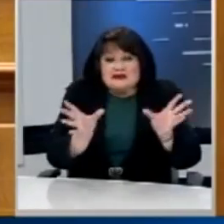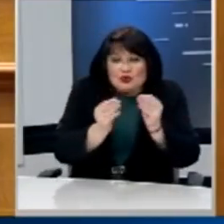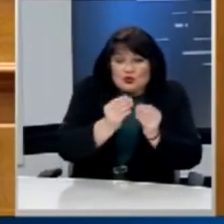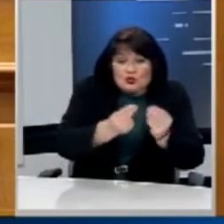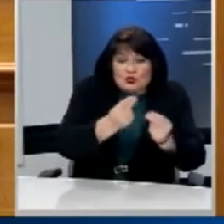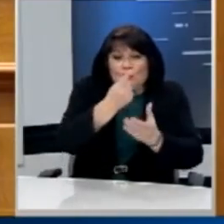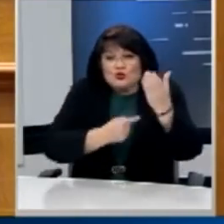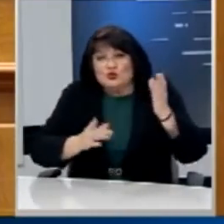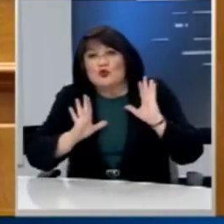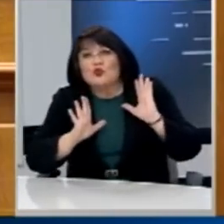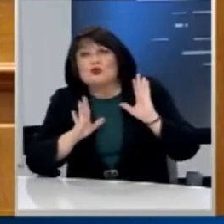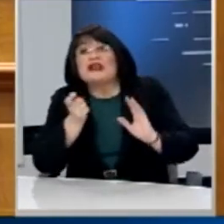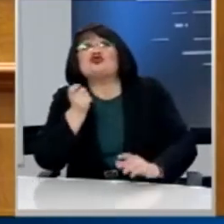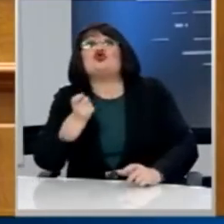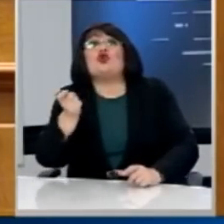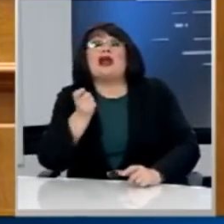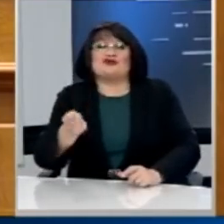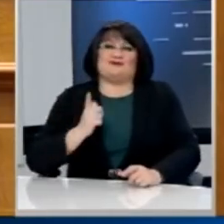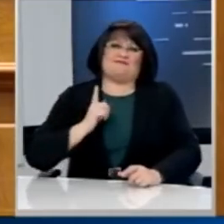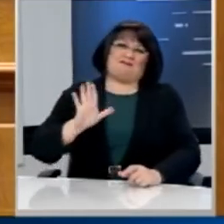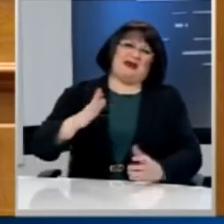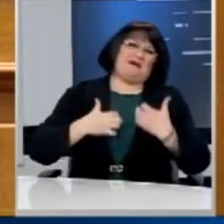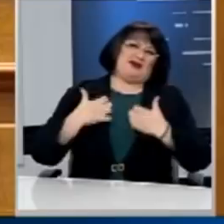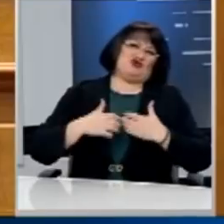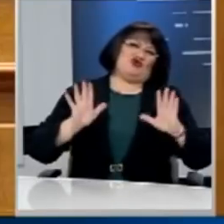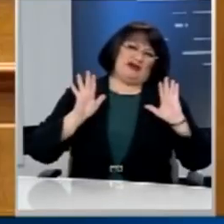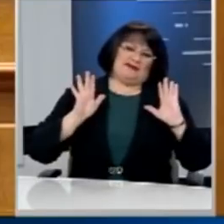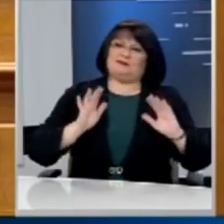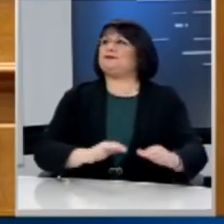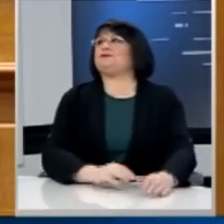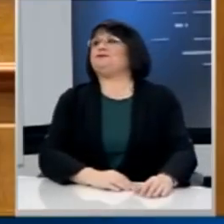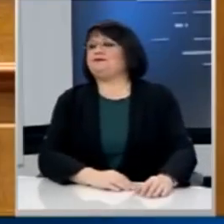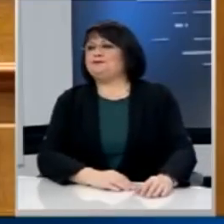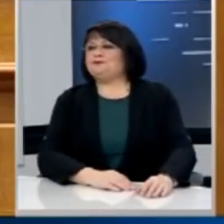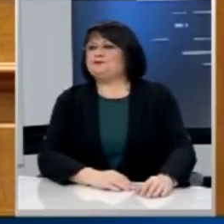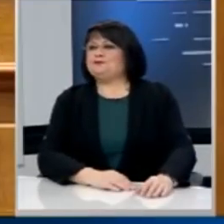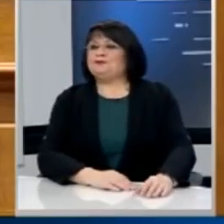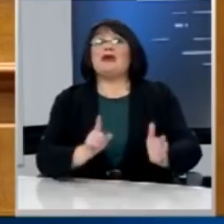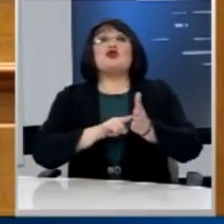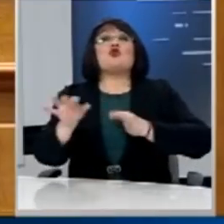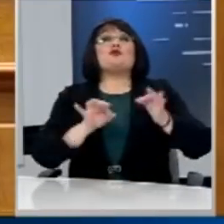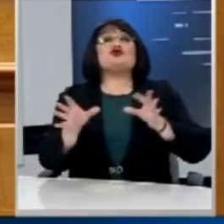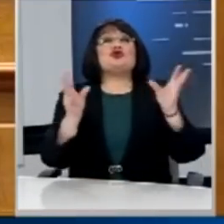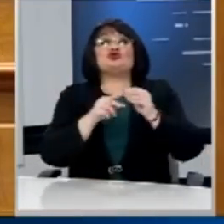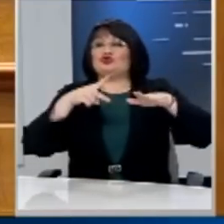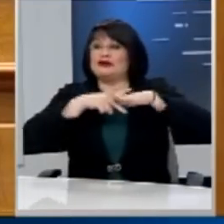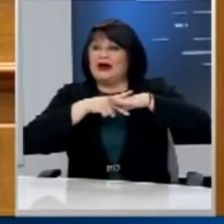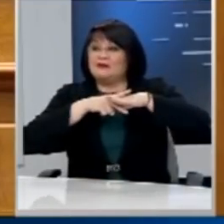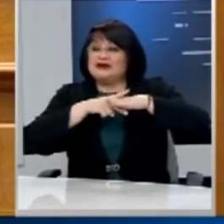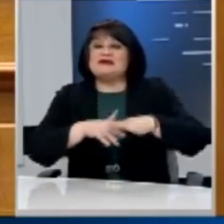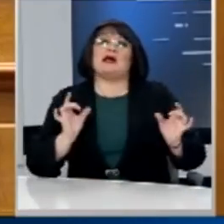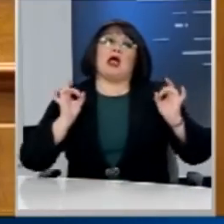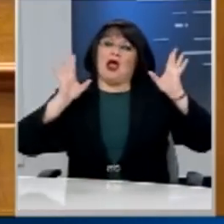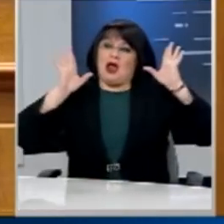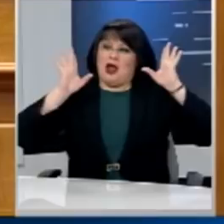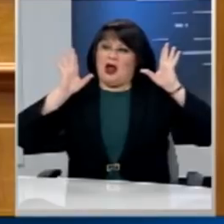ούτε στο έλλειμμα, ούτε στο χρέος. Μην έχετε, λοιπόν, καμία ανησυχία αυτό. Το σχέδιο Ηρακλής θα απαλλάξει τις